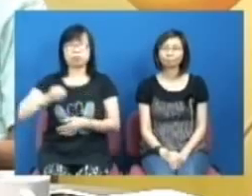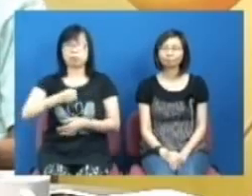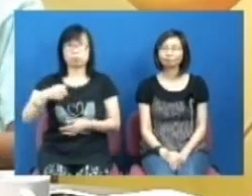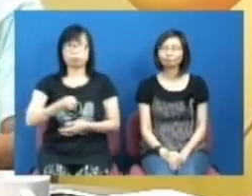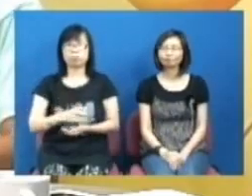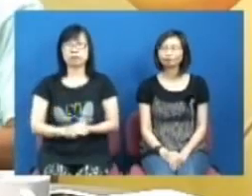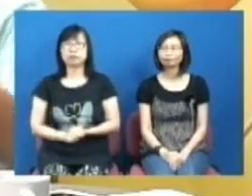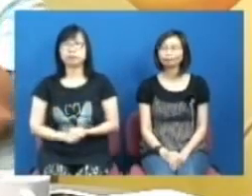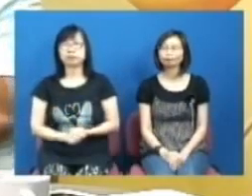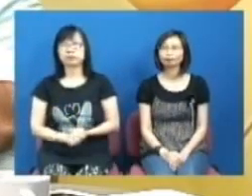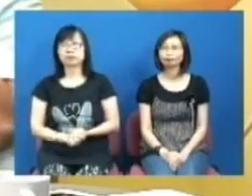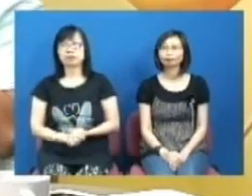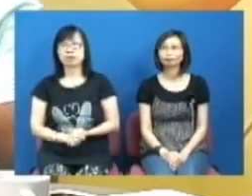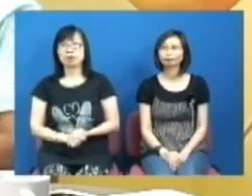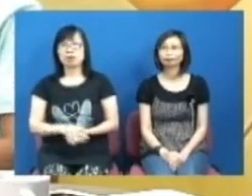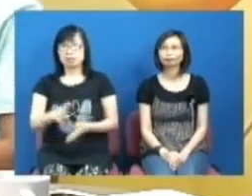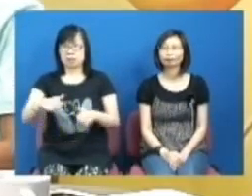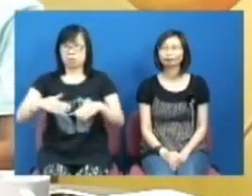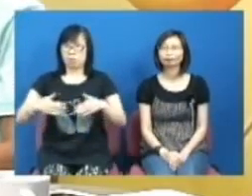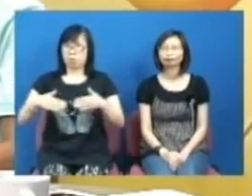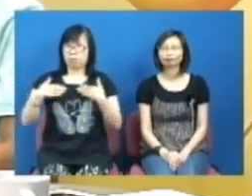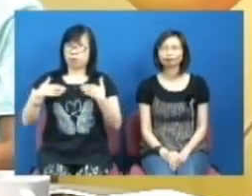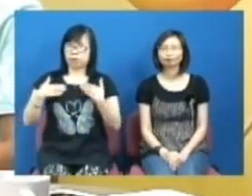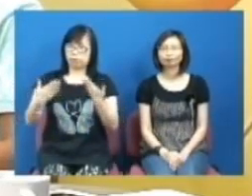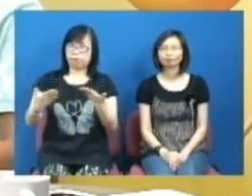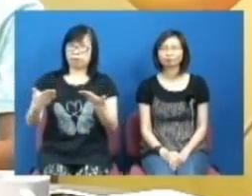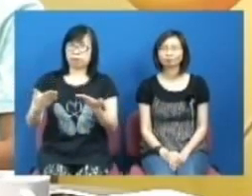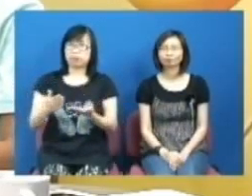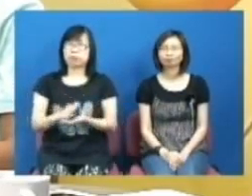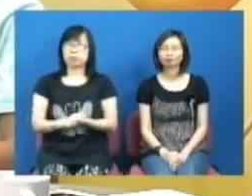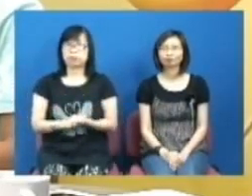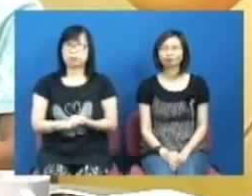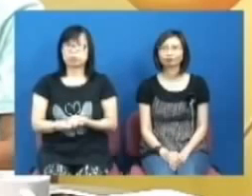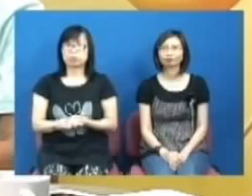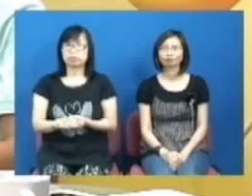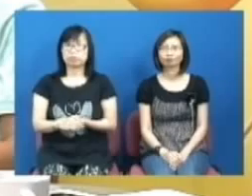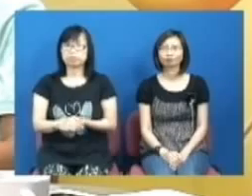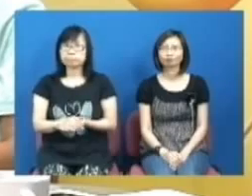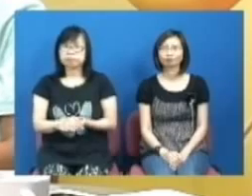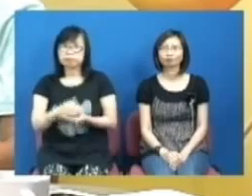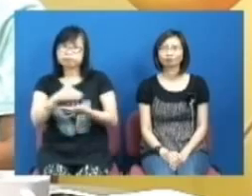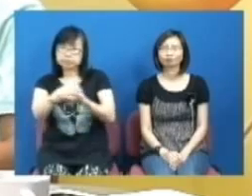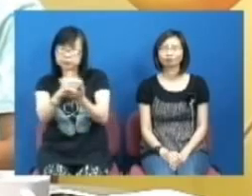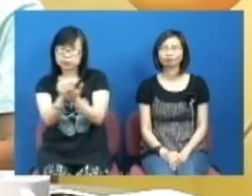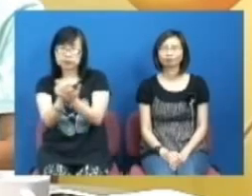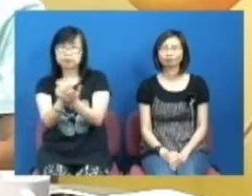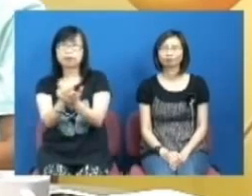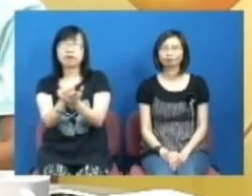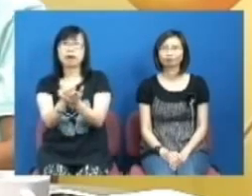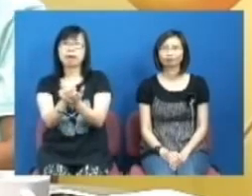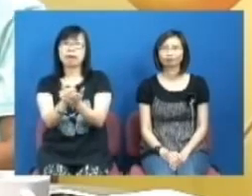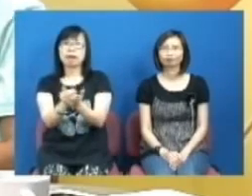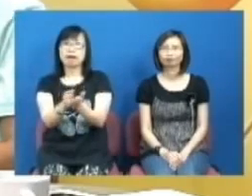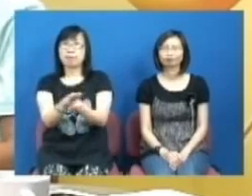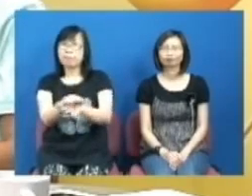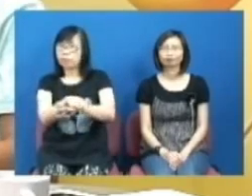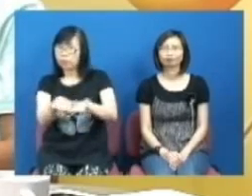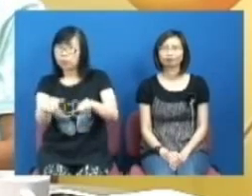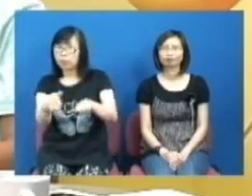咁即係佢話哦，更加能夠反映到呢個比例代表制嘅性質，即係話其實係by proportion 咁